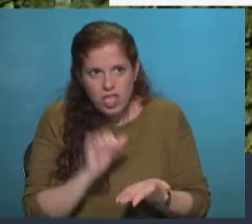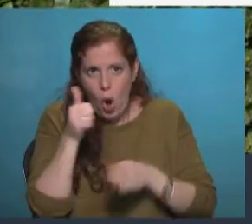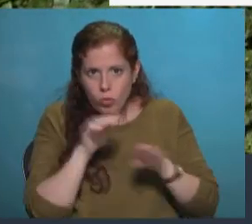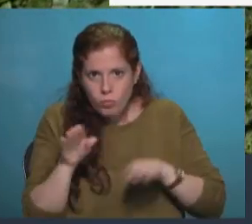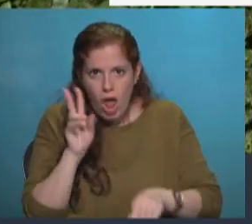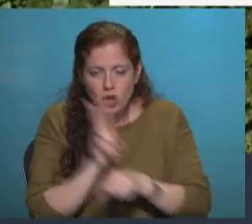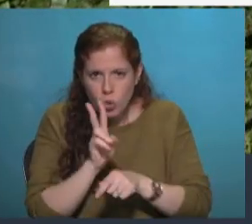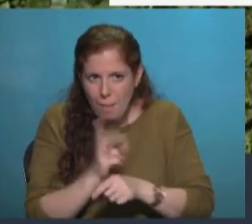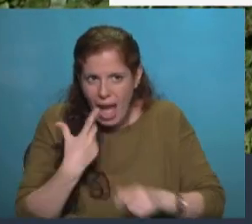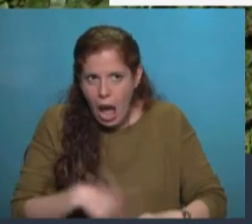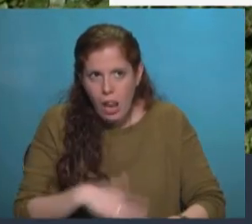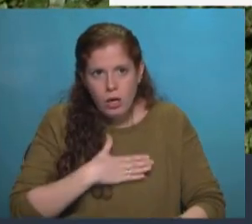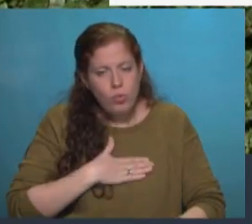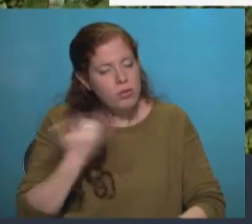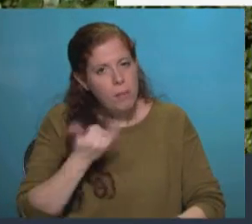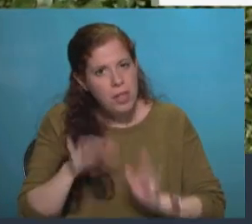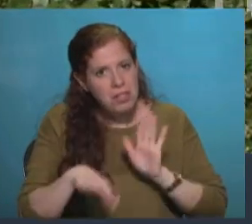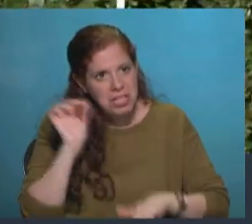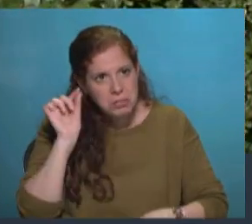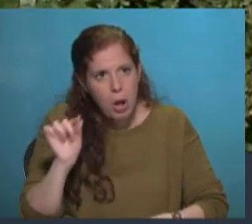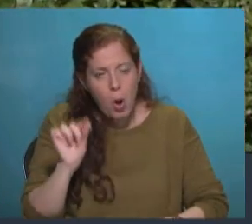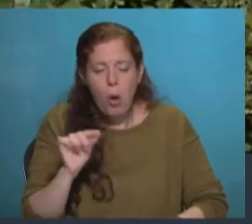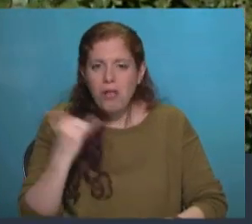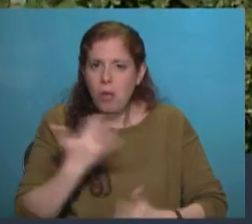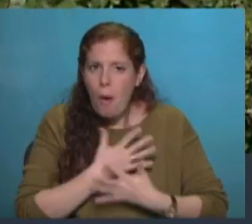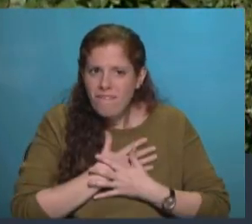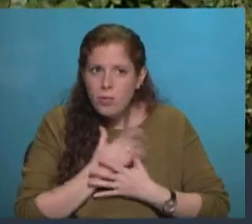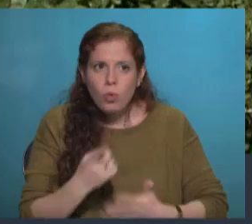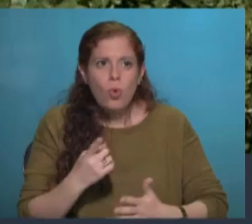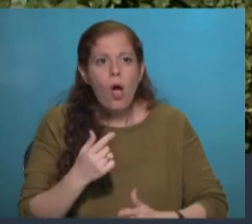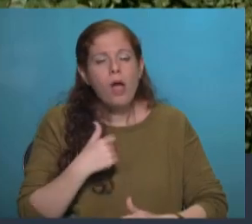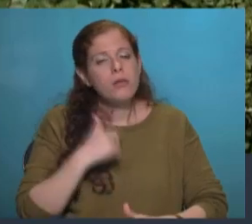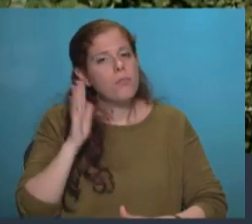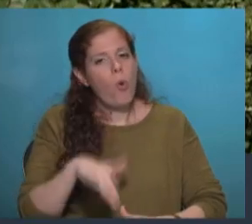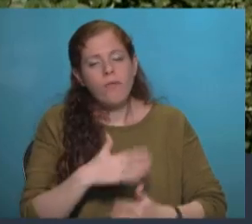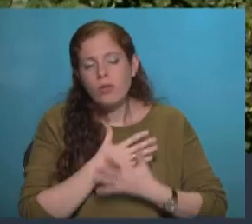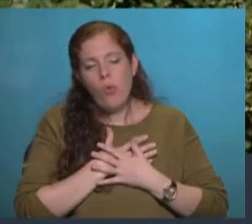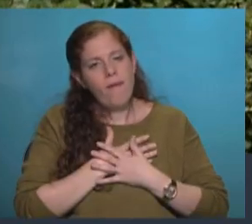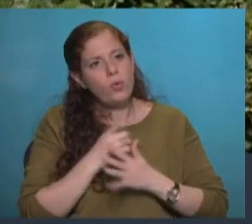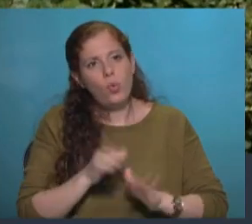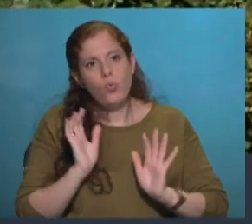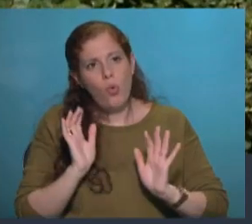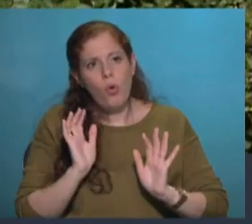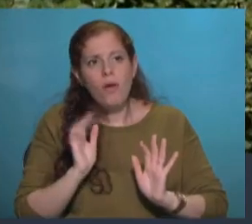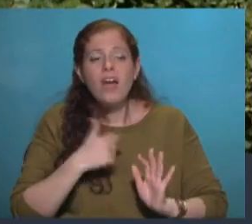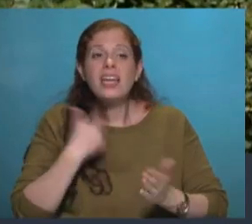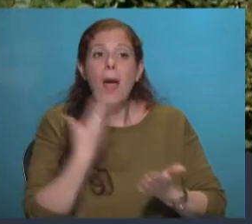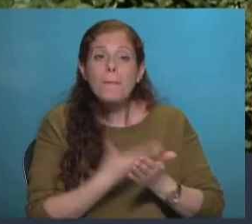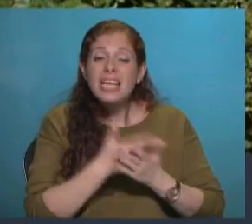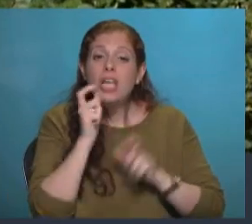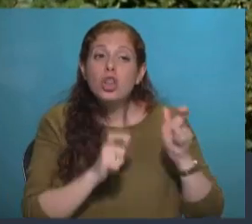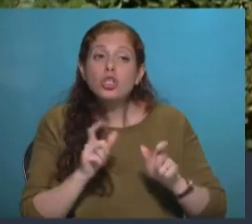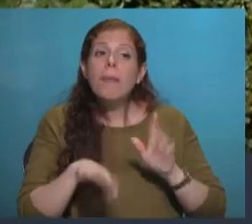ממשלה ששומר עלינו, תמיד אנחנו נצביע לו ואנחנו אוהבים אותו, ואני בכל אופן אוהבת אותו. ואני אמליץ